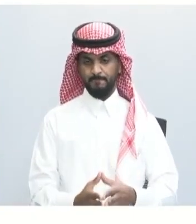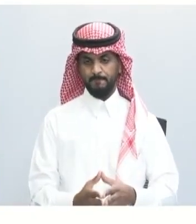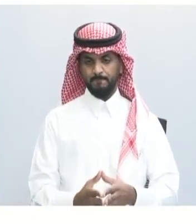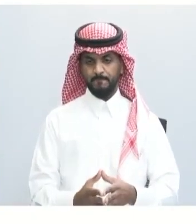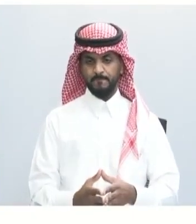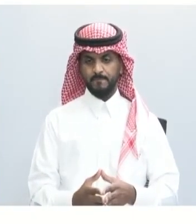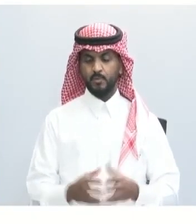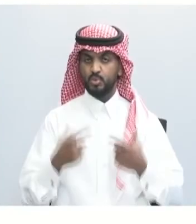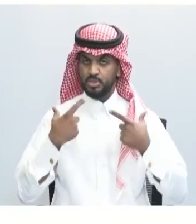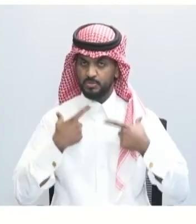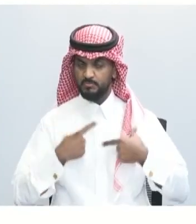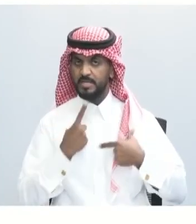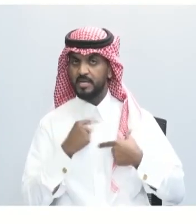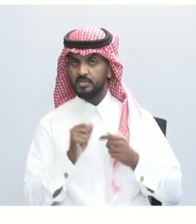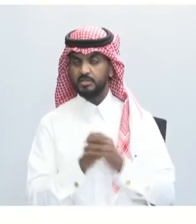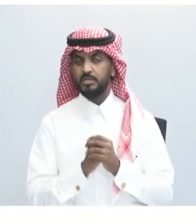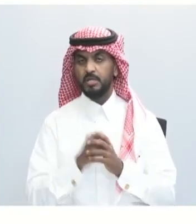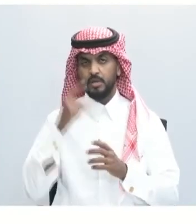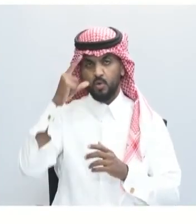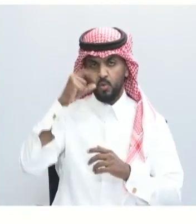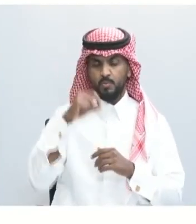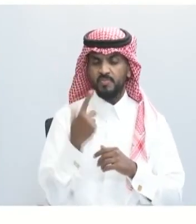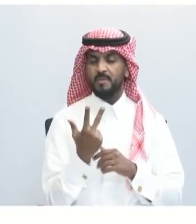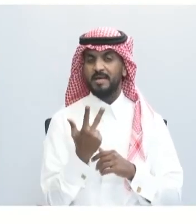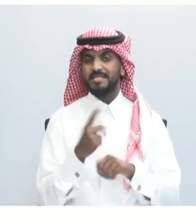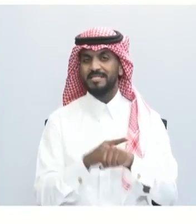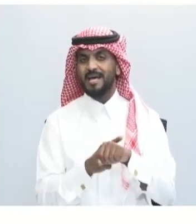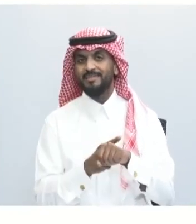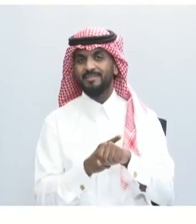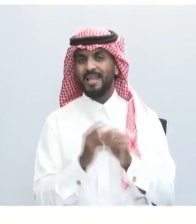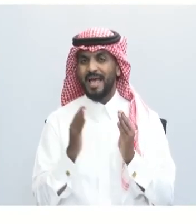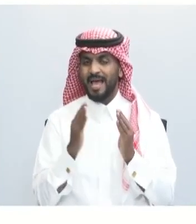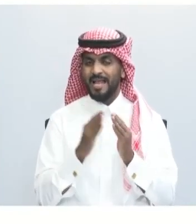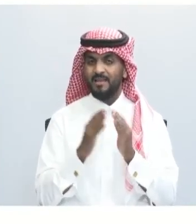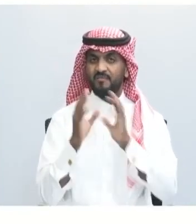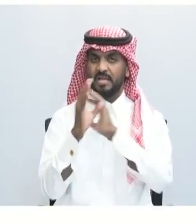الجسم يحتاج الى النوم ثمانيه ساعات على الاقل ليلا